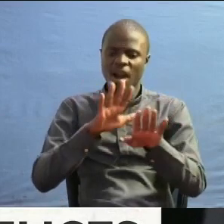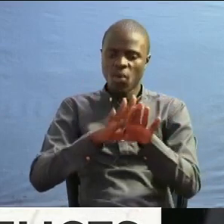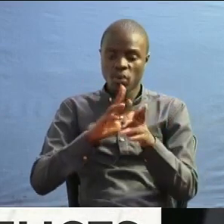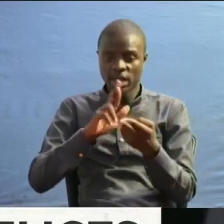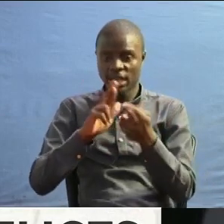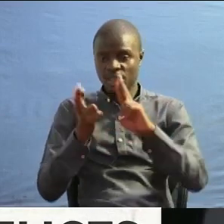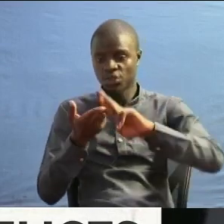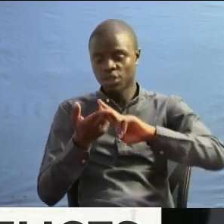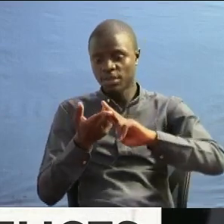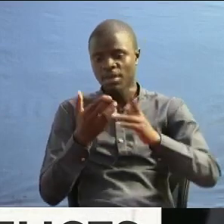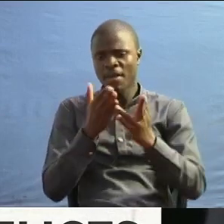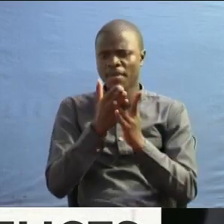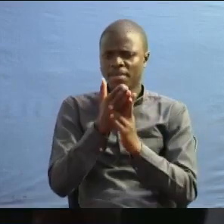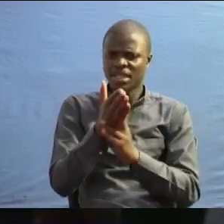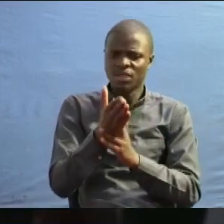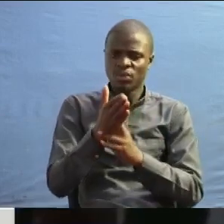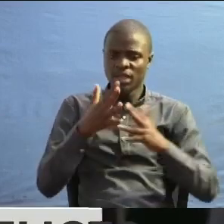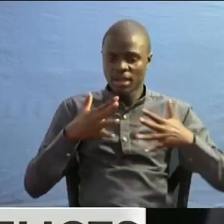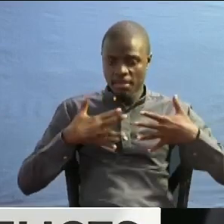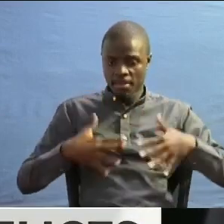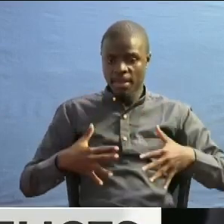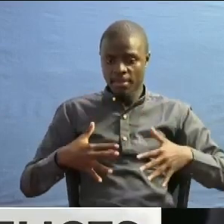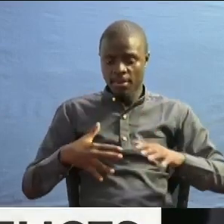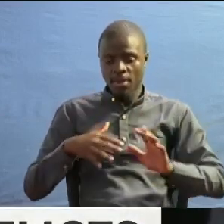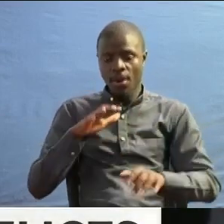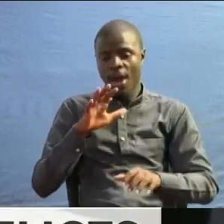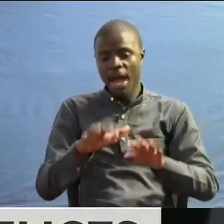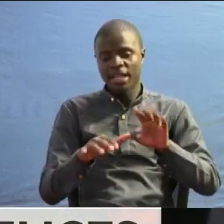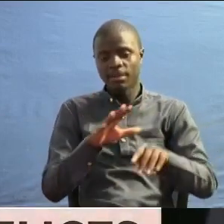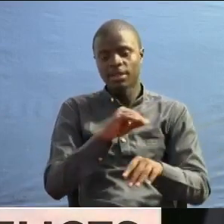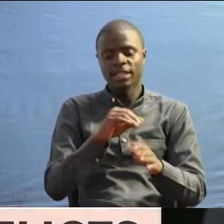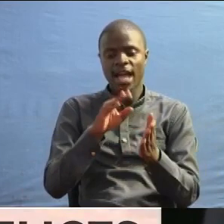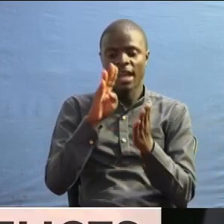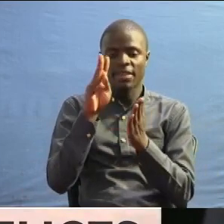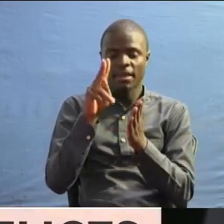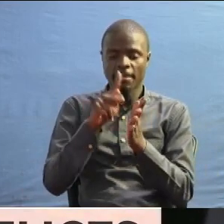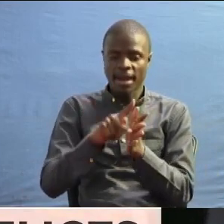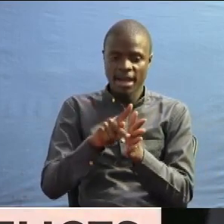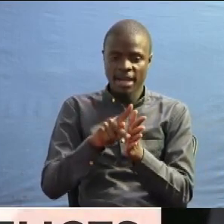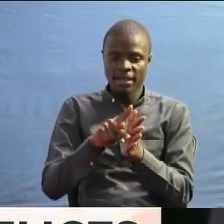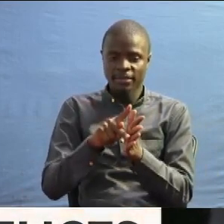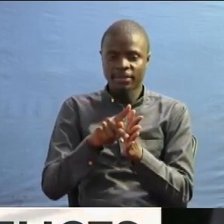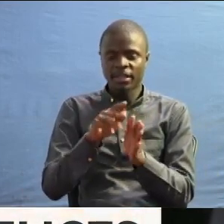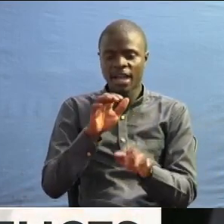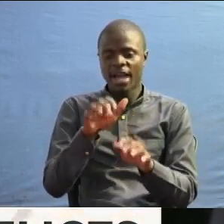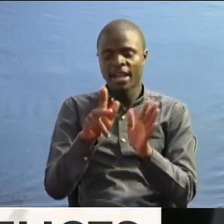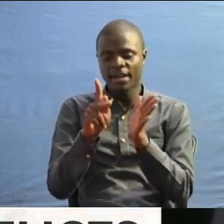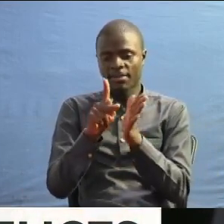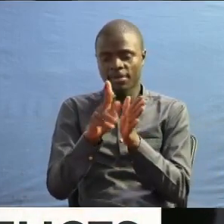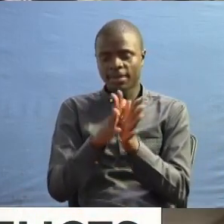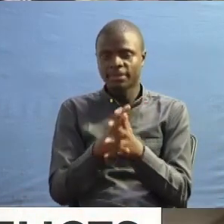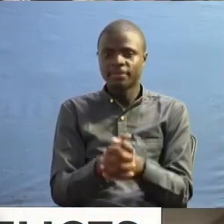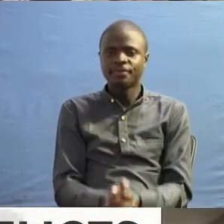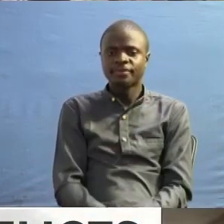mzuri kati ya wananchi na mbuga zetu za wanyama wa pori na wanyama wa pori